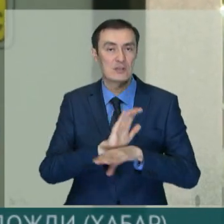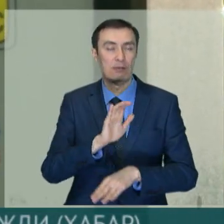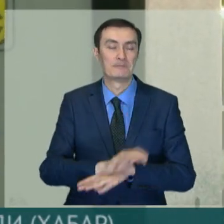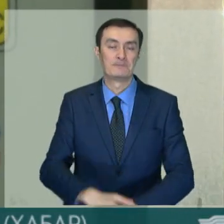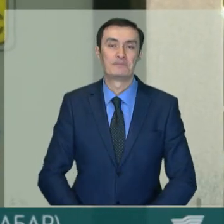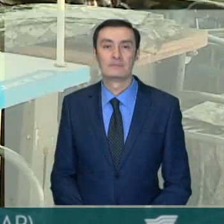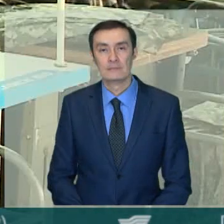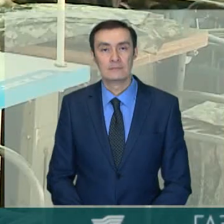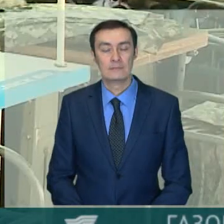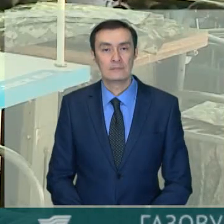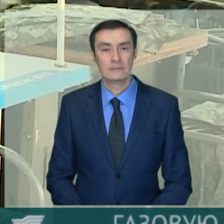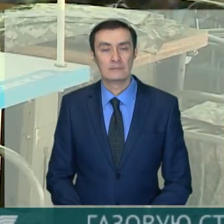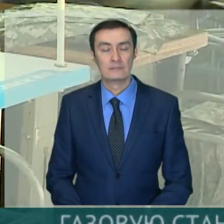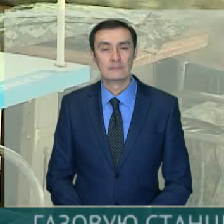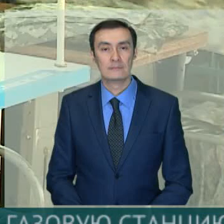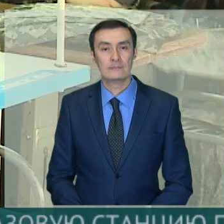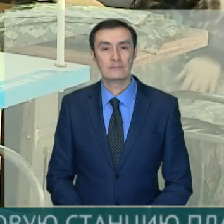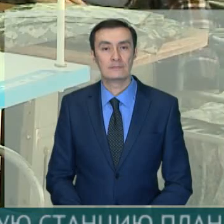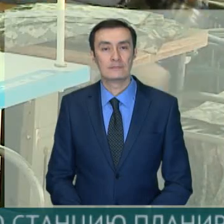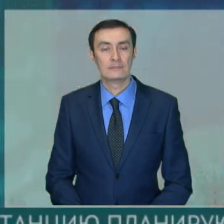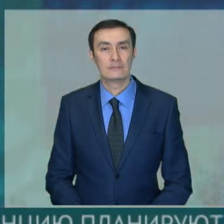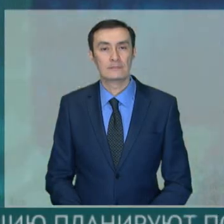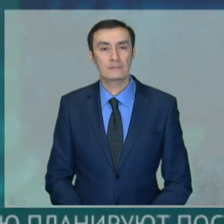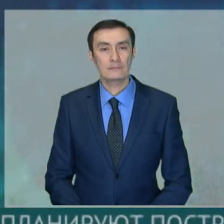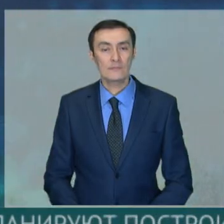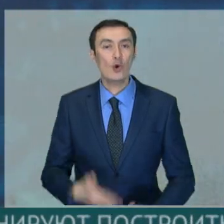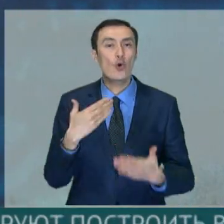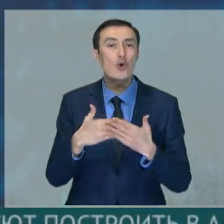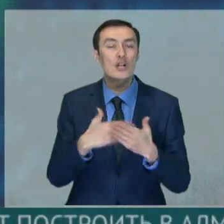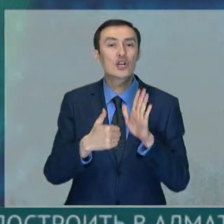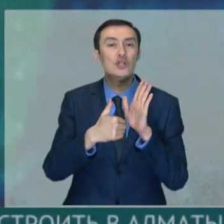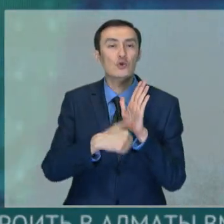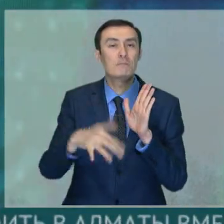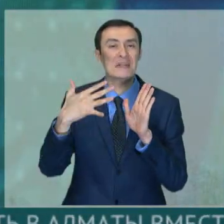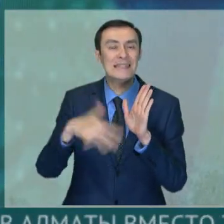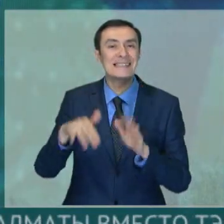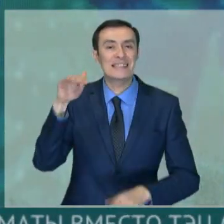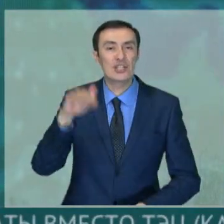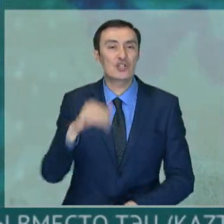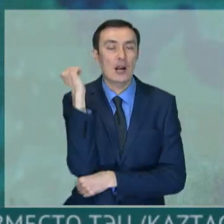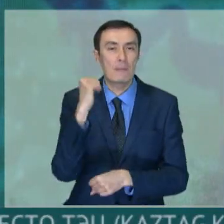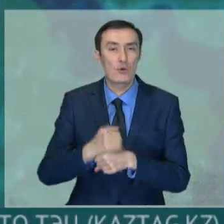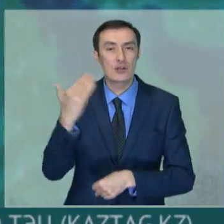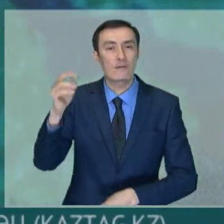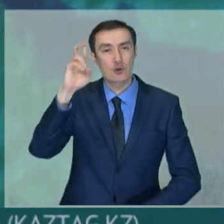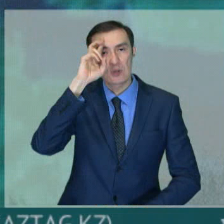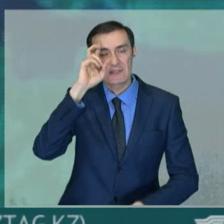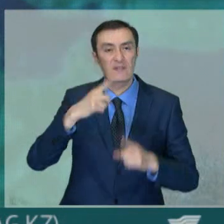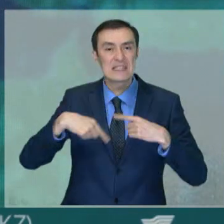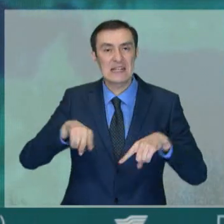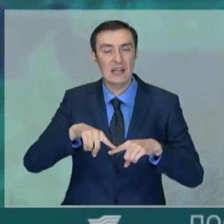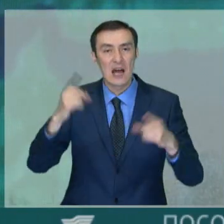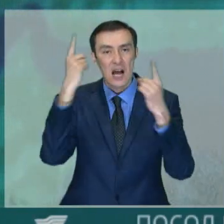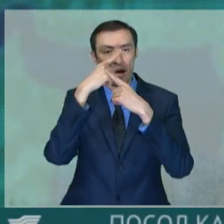Сахариол, Жас Байбусынов, Хабар, Алматинская область. Около 650 тысяч работников государственного